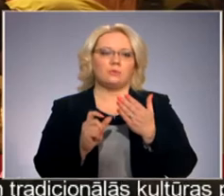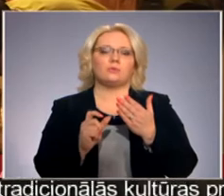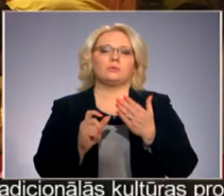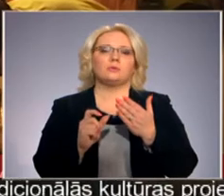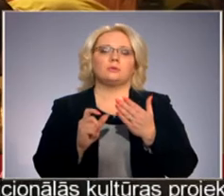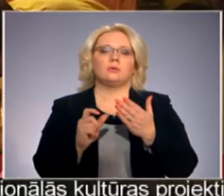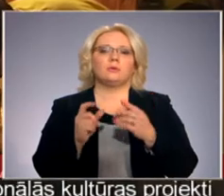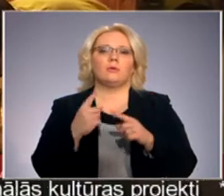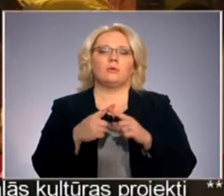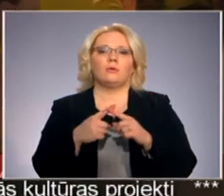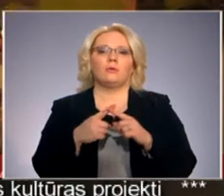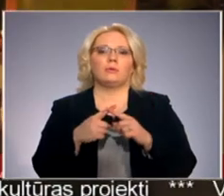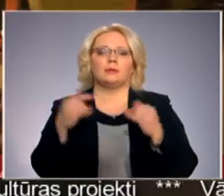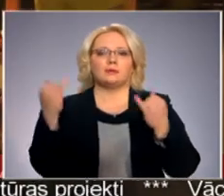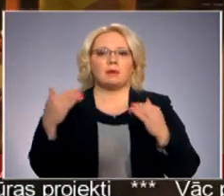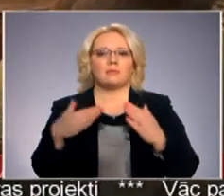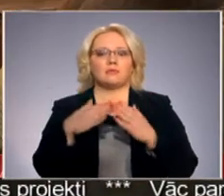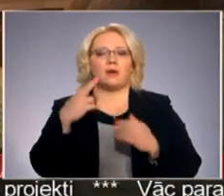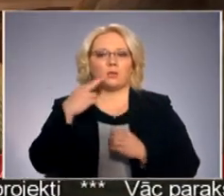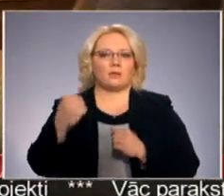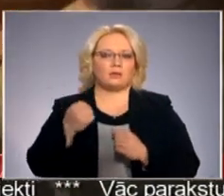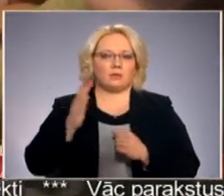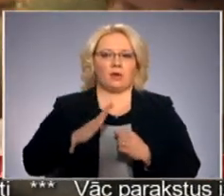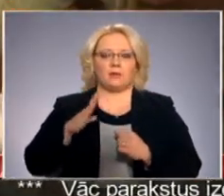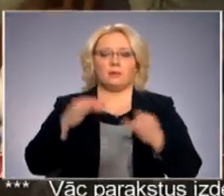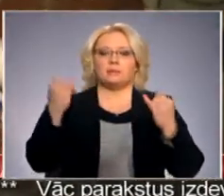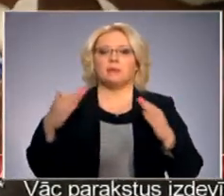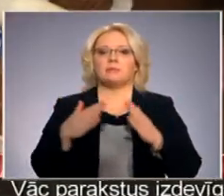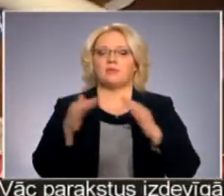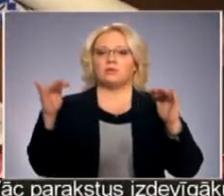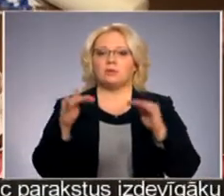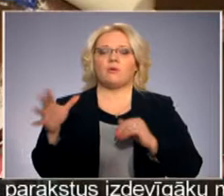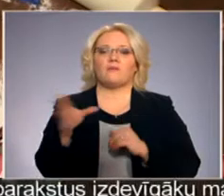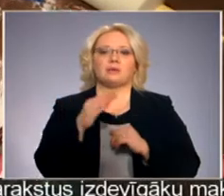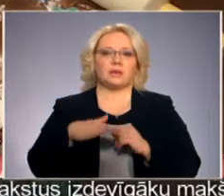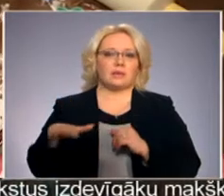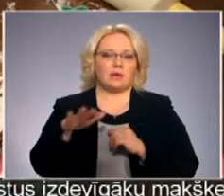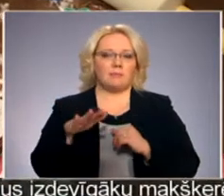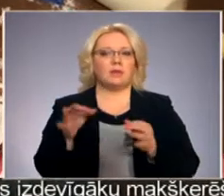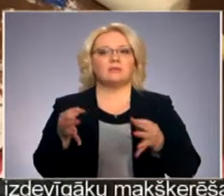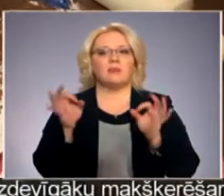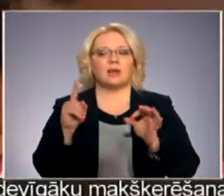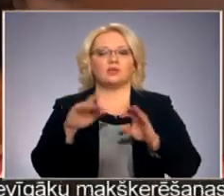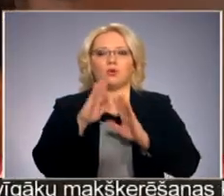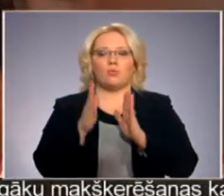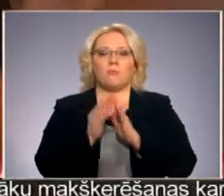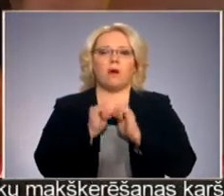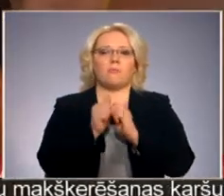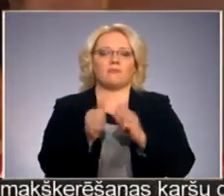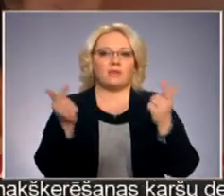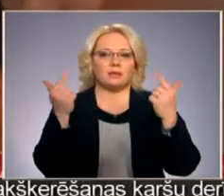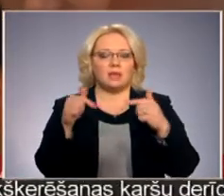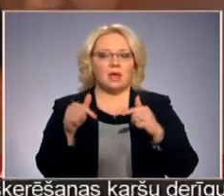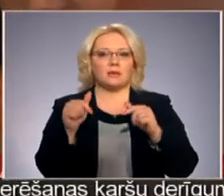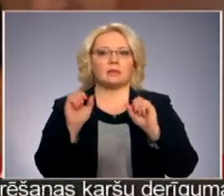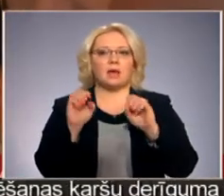un gaidīsim Ziemassvētku vecīti. Ziemassvētkos sapulcēs visa ģimene. Viņiem svarīgākais ir kopā pavadītais laiks,